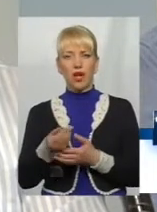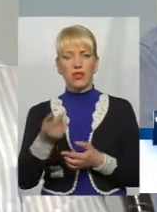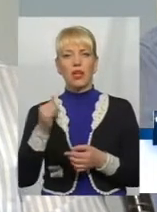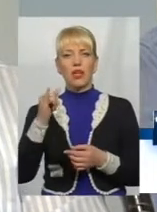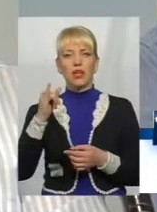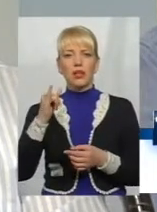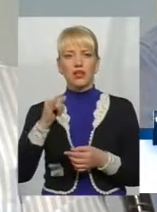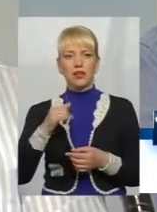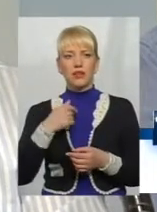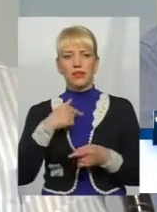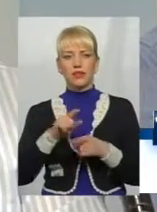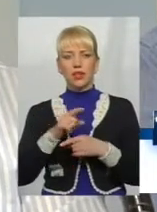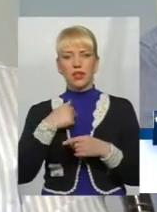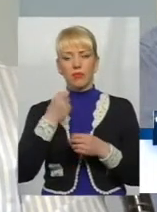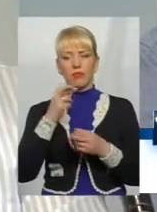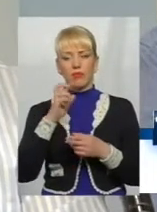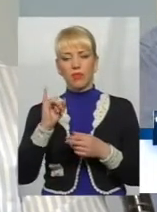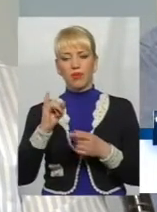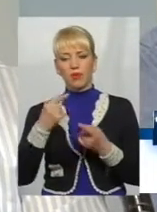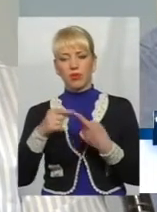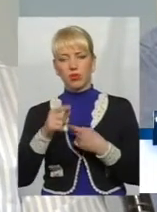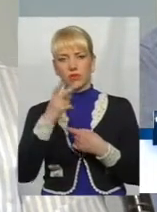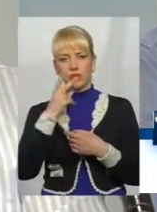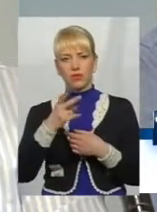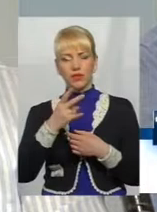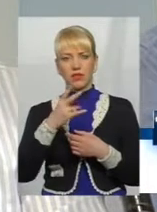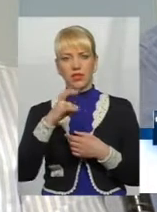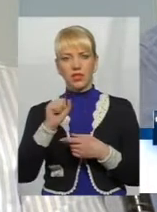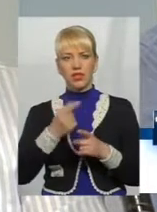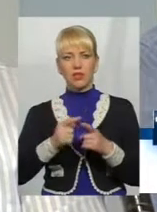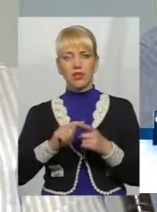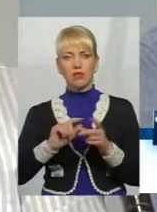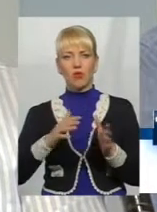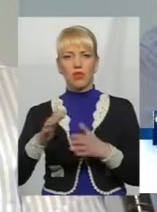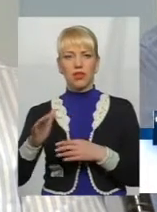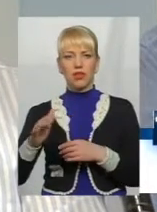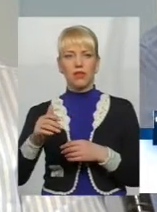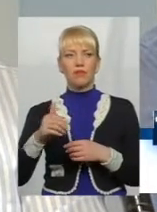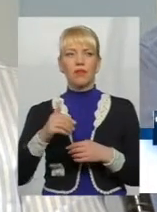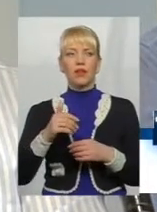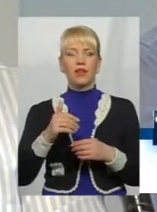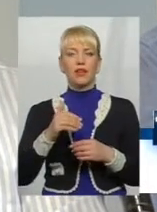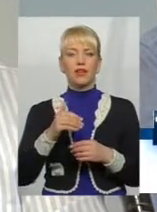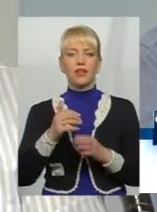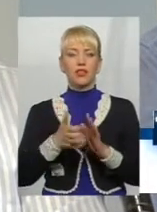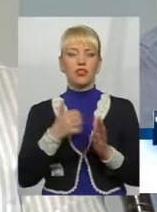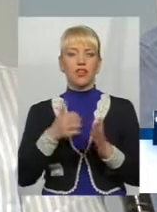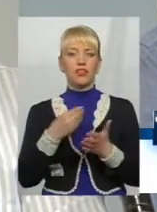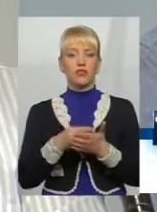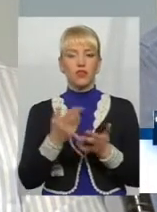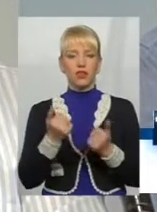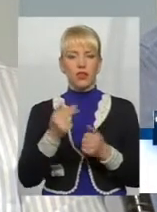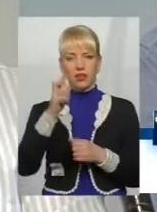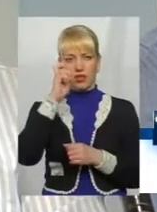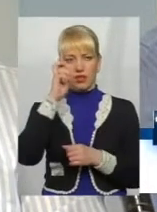я дещо трошки по-іншому би дивився на ці моменти, от недостатнє фінансування. Да? Звичайно,